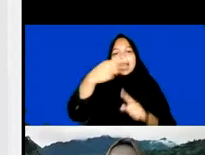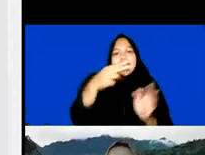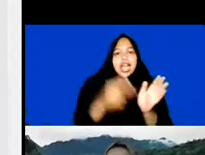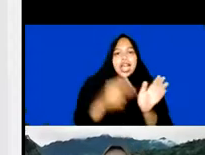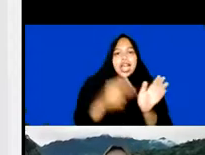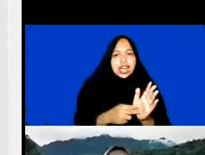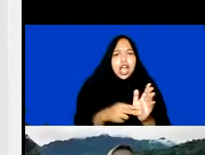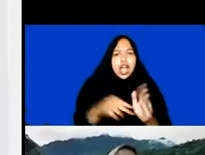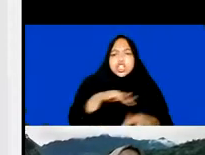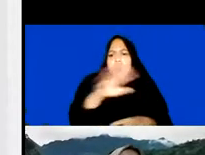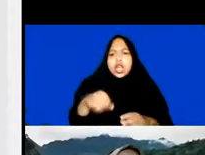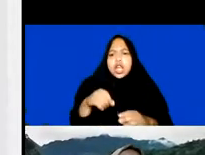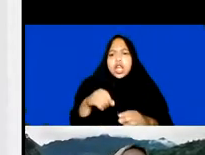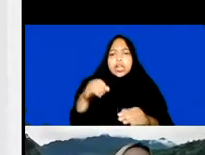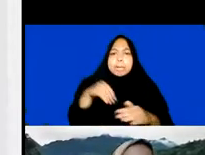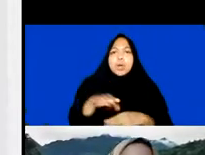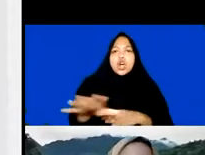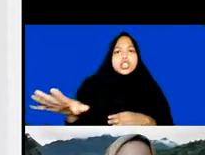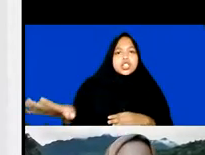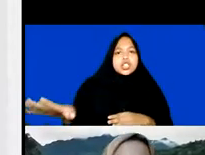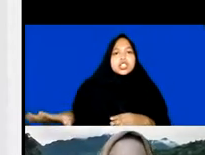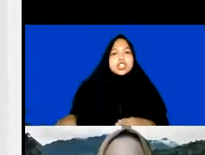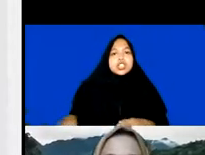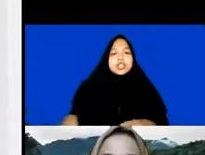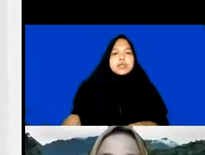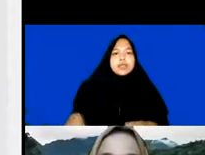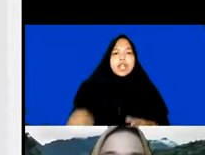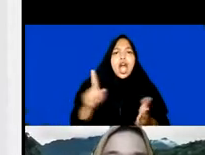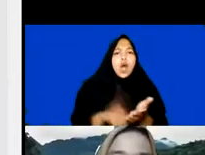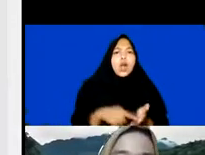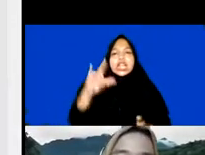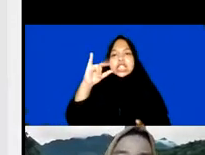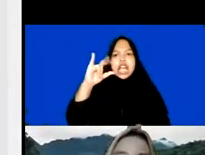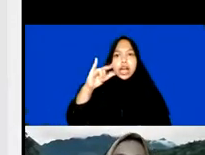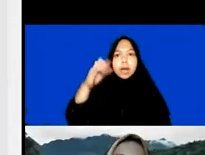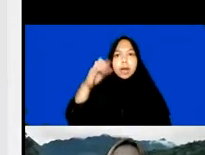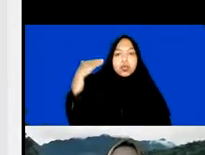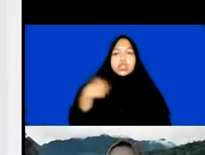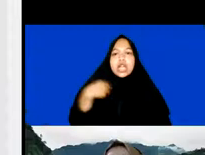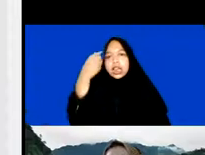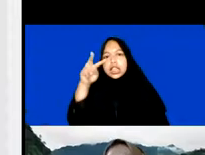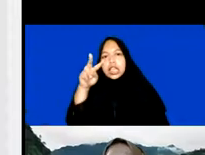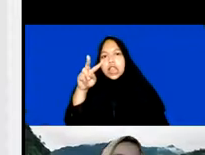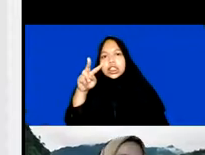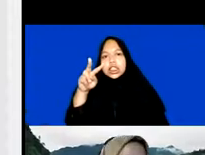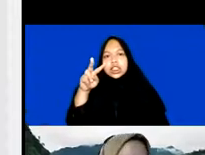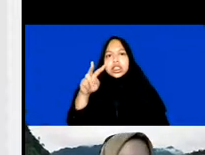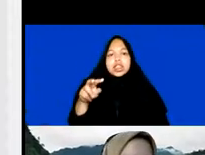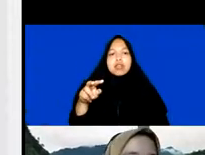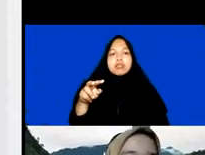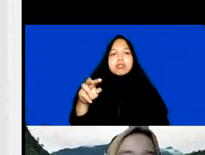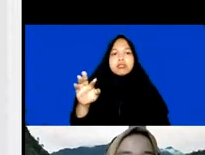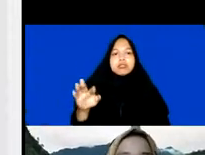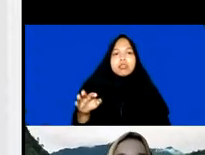aja pengembangan lagi. Kalau dilihat dari IG itu awalnya pengembangan tekniknya itu dengan pirografi ya Mas